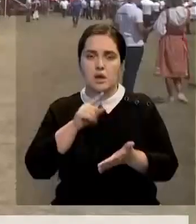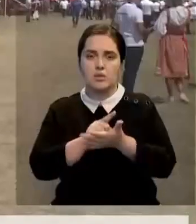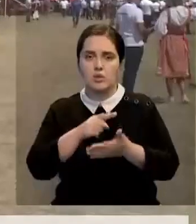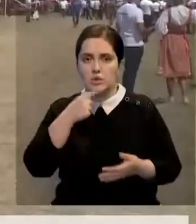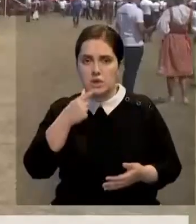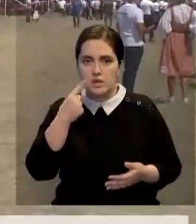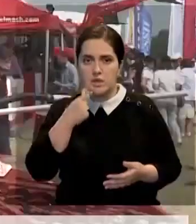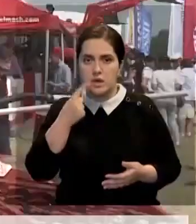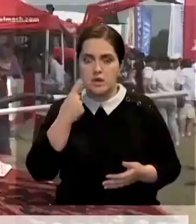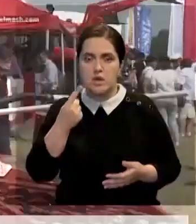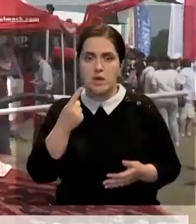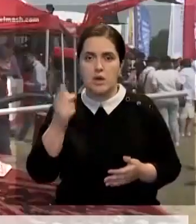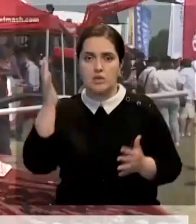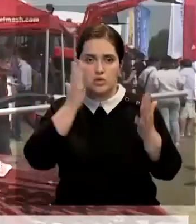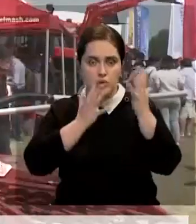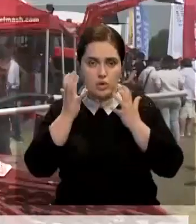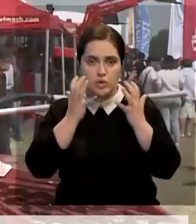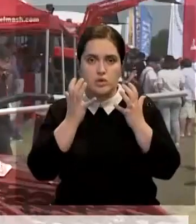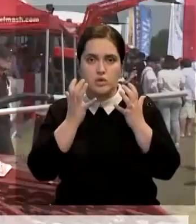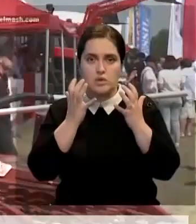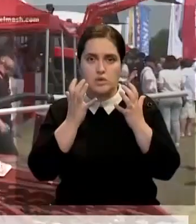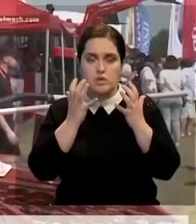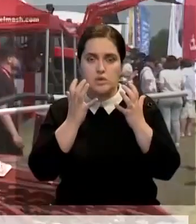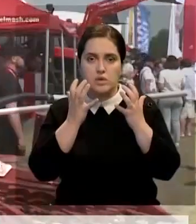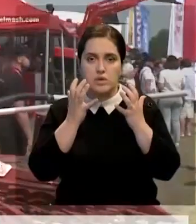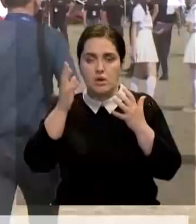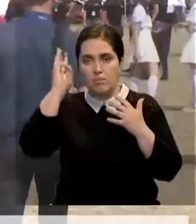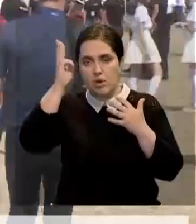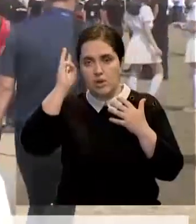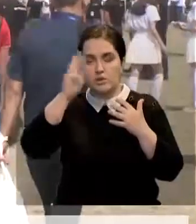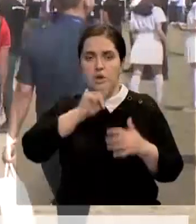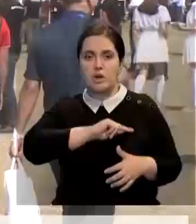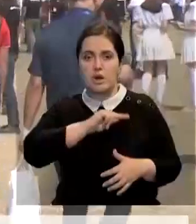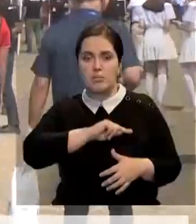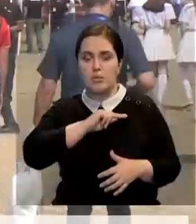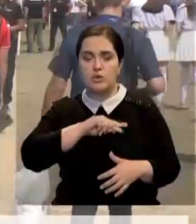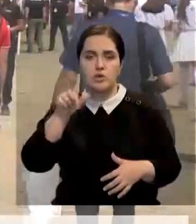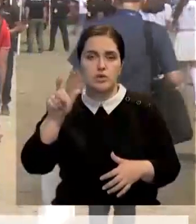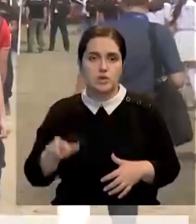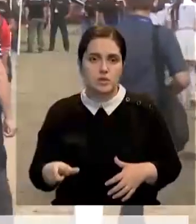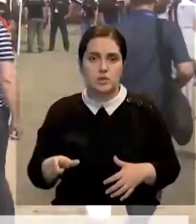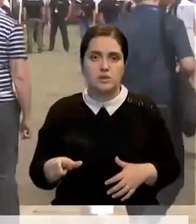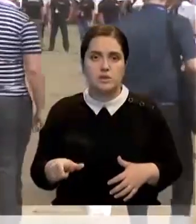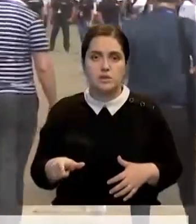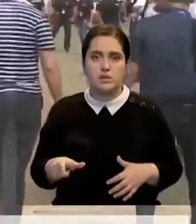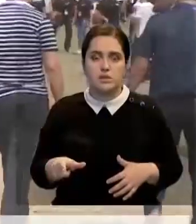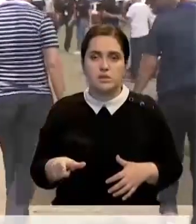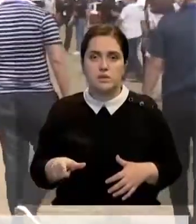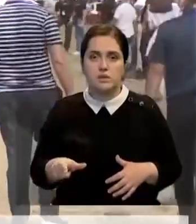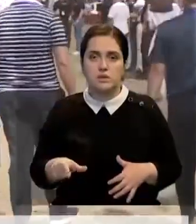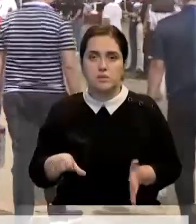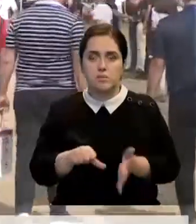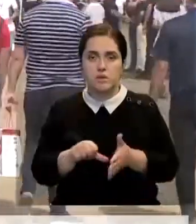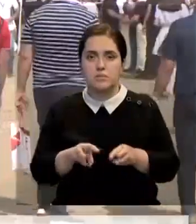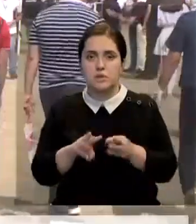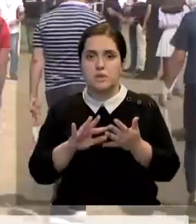мы к этому подходим довольно серьезно. У нас в рамках посольства работает человек, который представитель